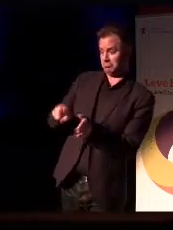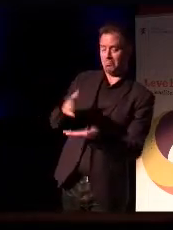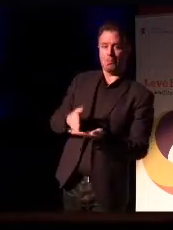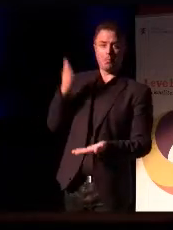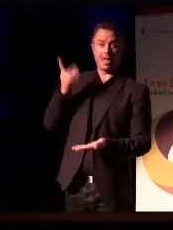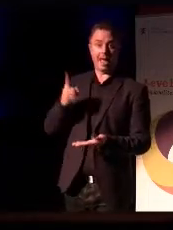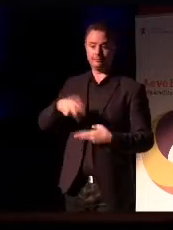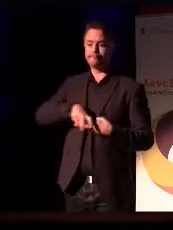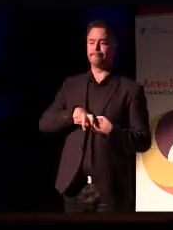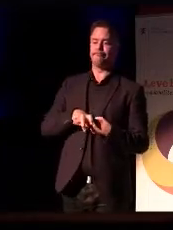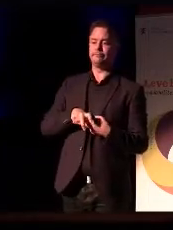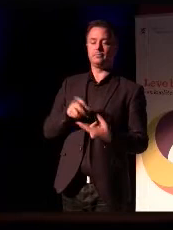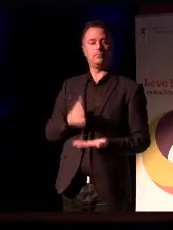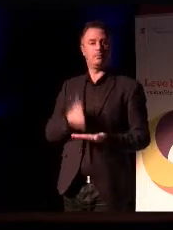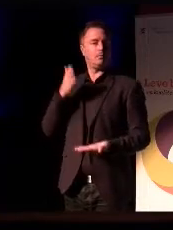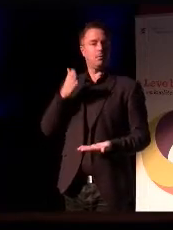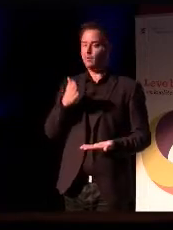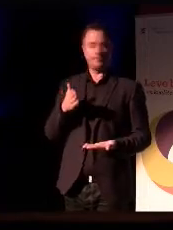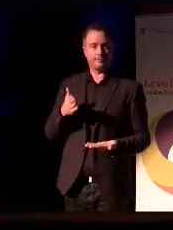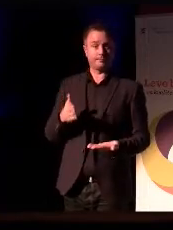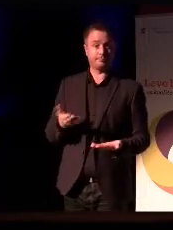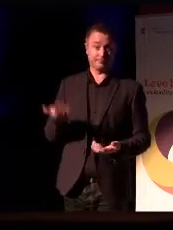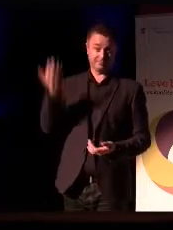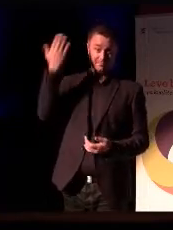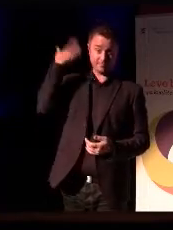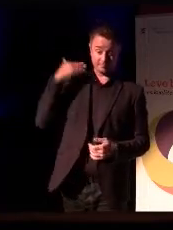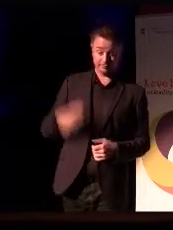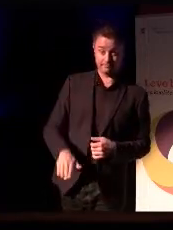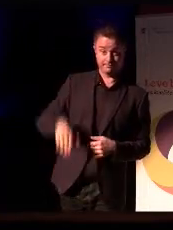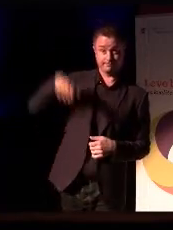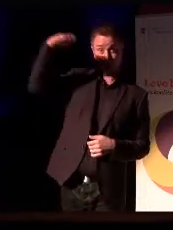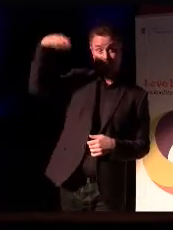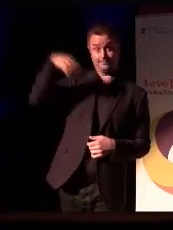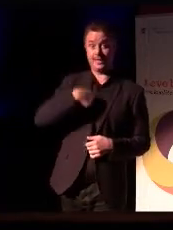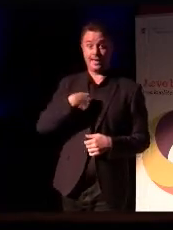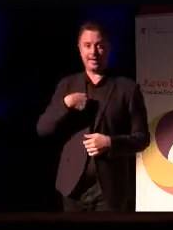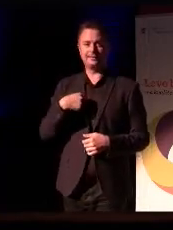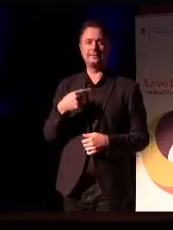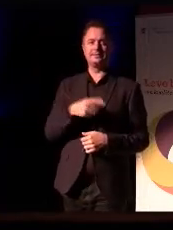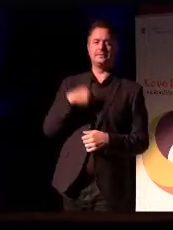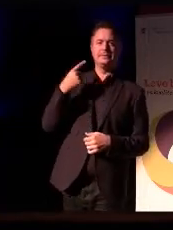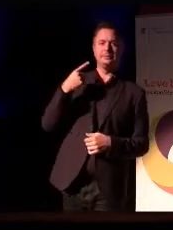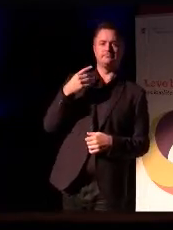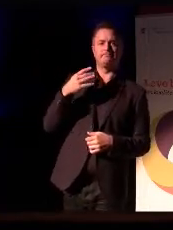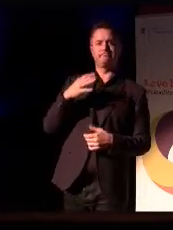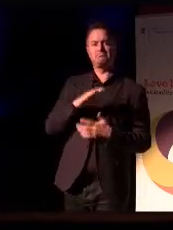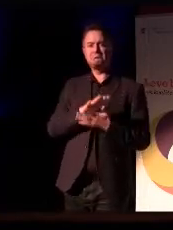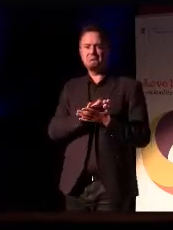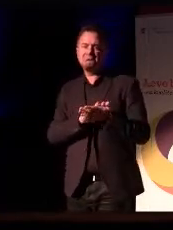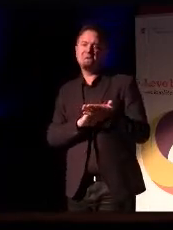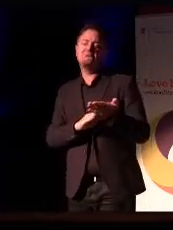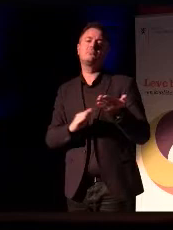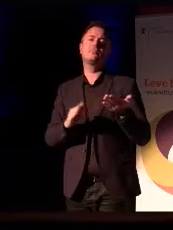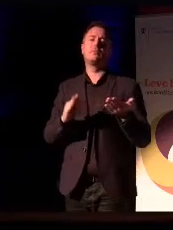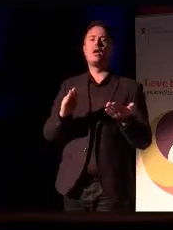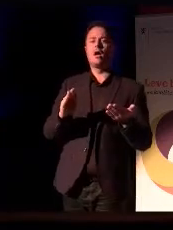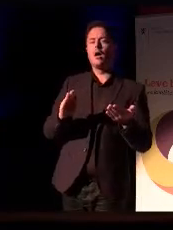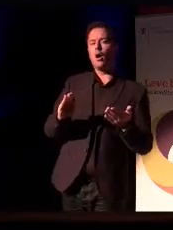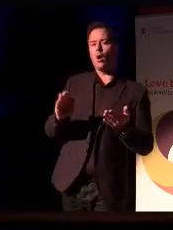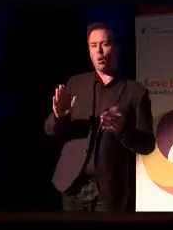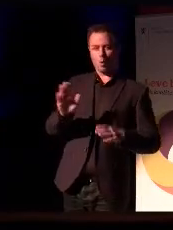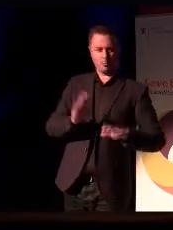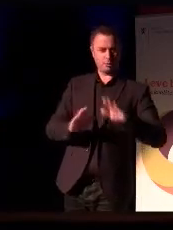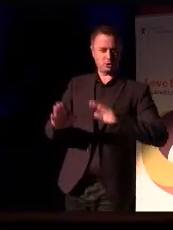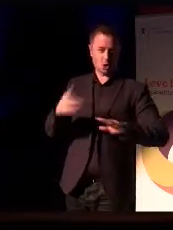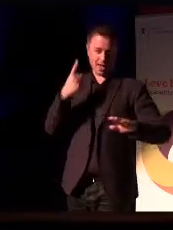i. Da jeg vokste opp, så trodde vi kanskje at omsorg for skrøpelige